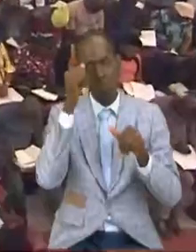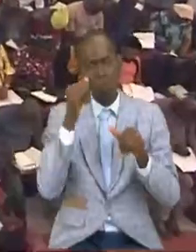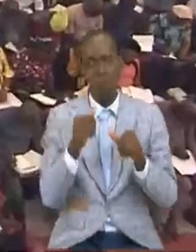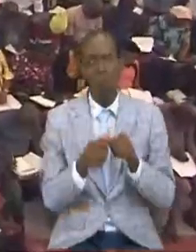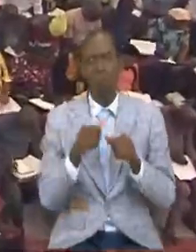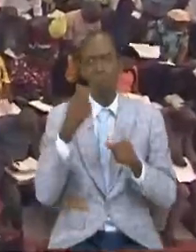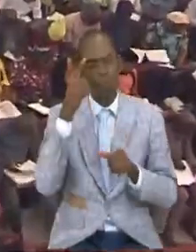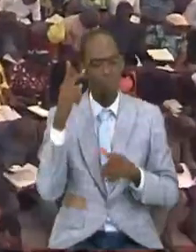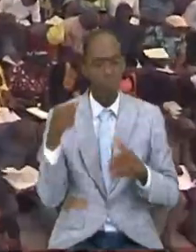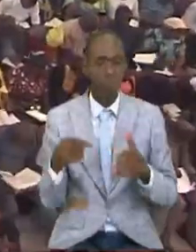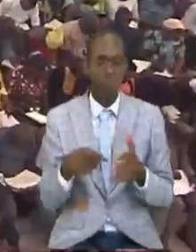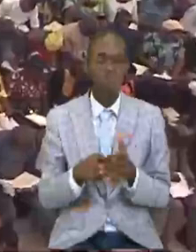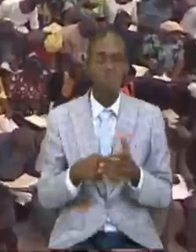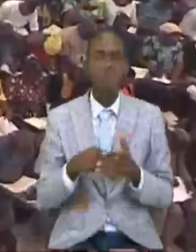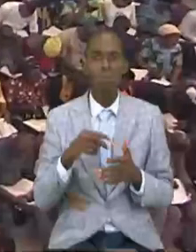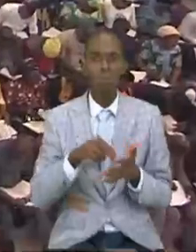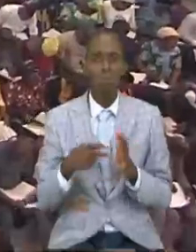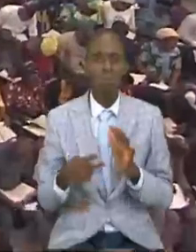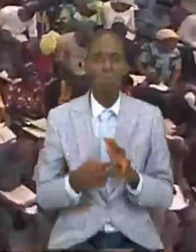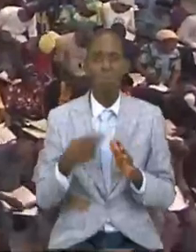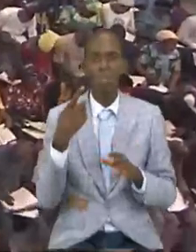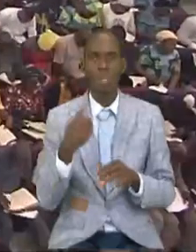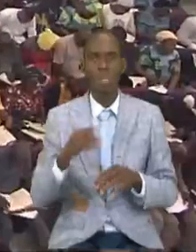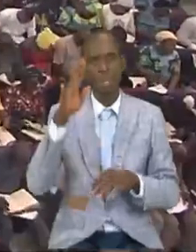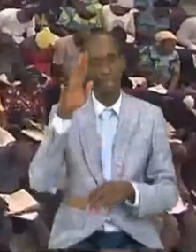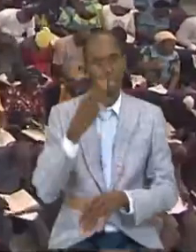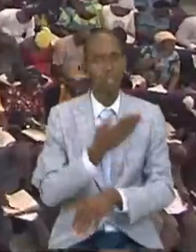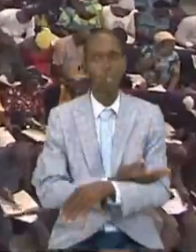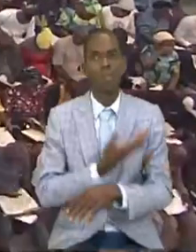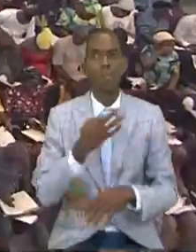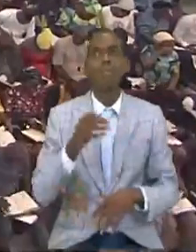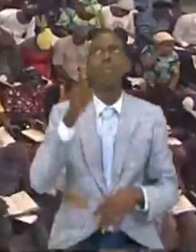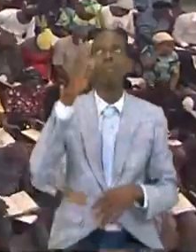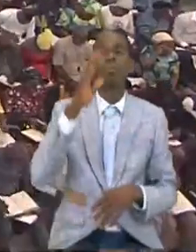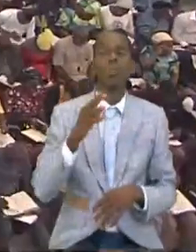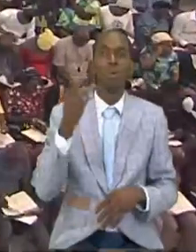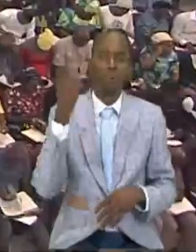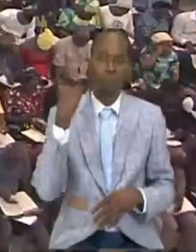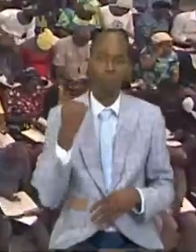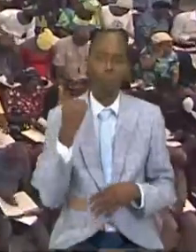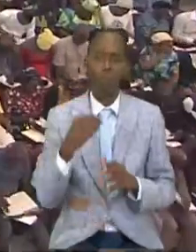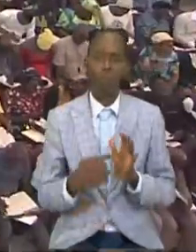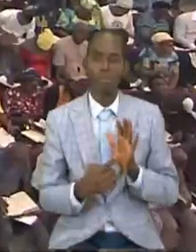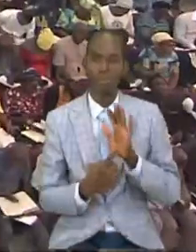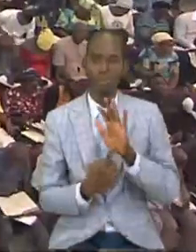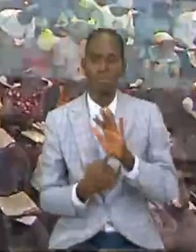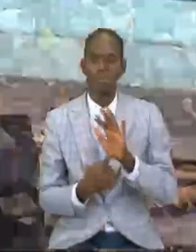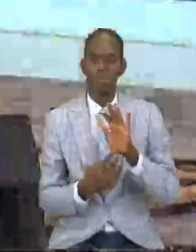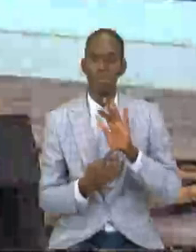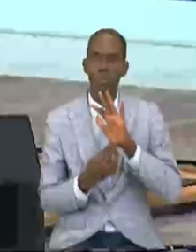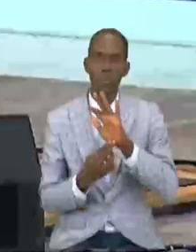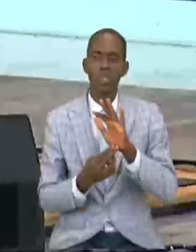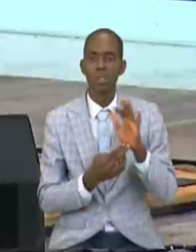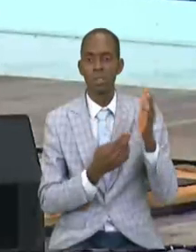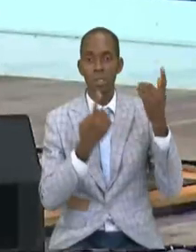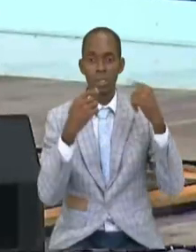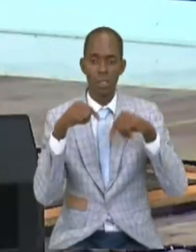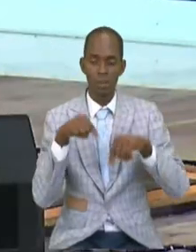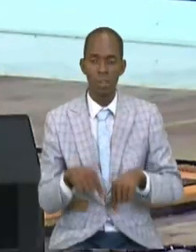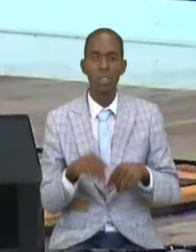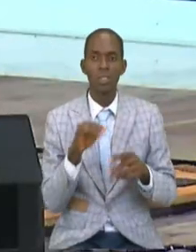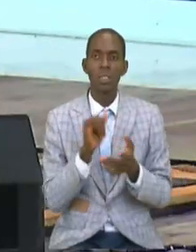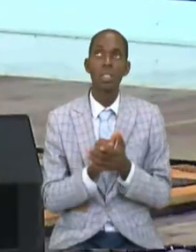Colossiens 2. Rappelez-vous que c'est pour cet objectif que le Fils de Dieu a paru afin